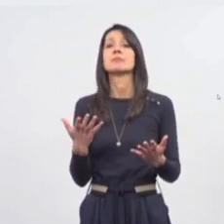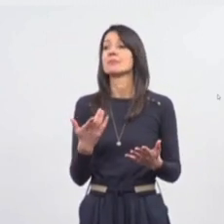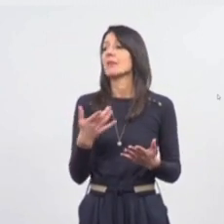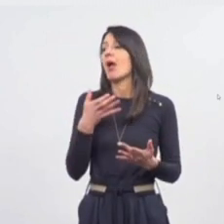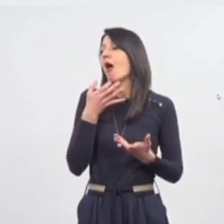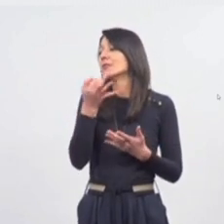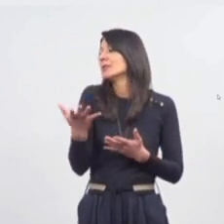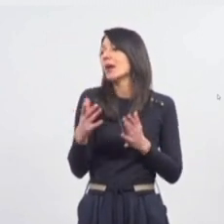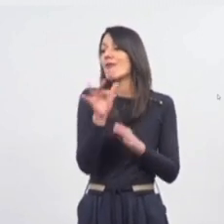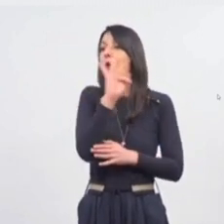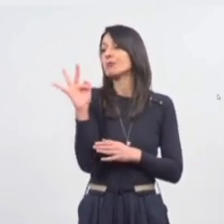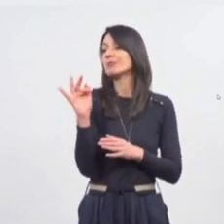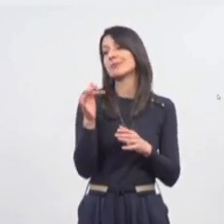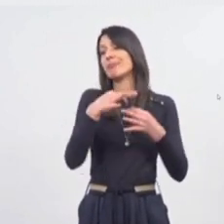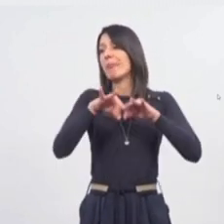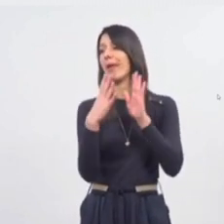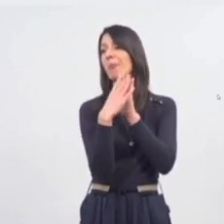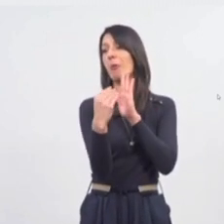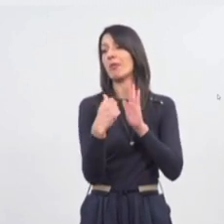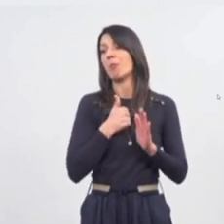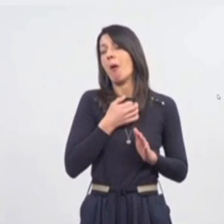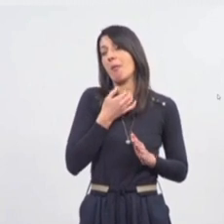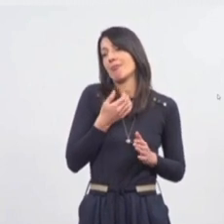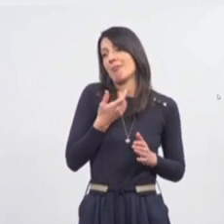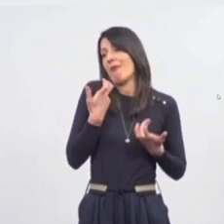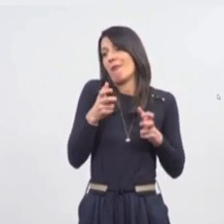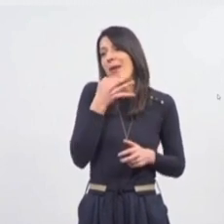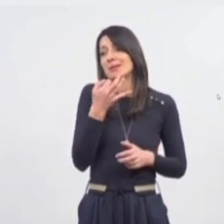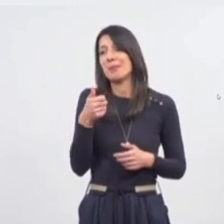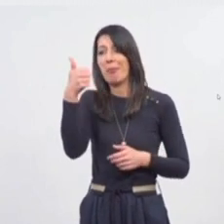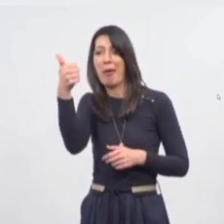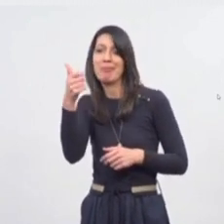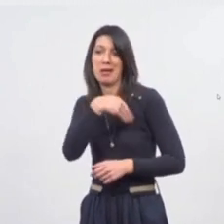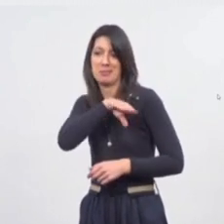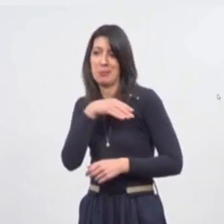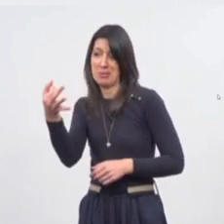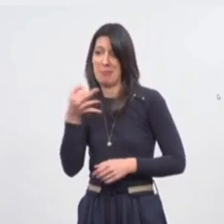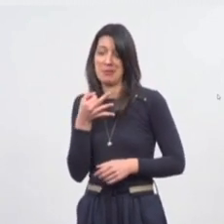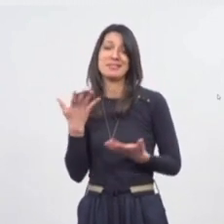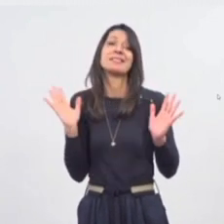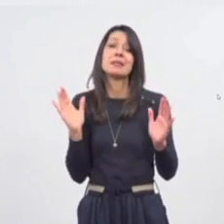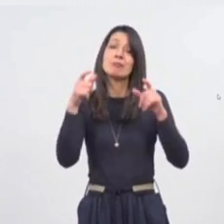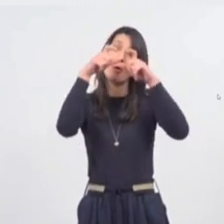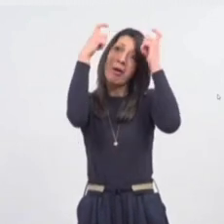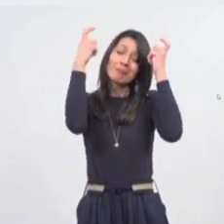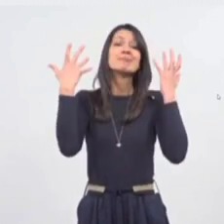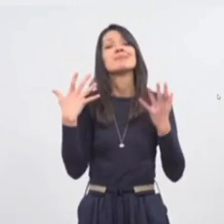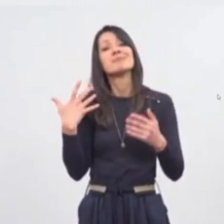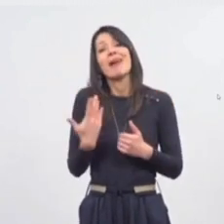mais bon, puisque la commissaire le dit... Je le dis, mais je suis la présidente du Conseil européen des ministres de la